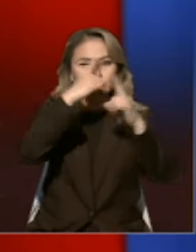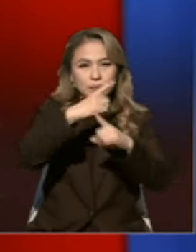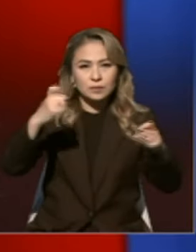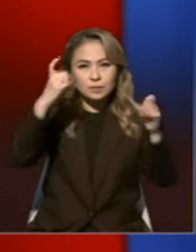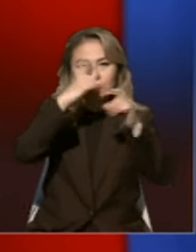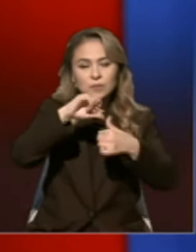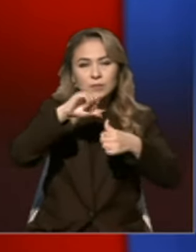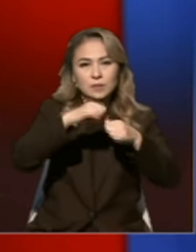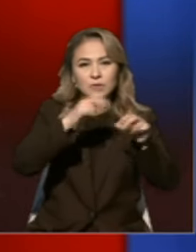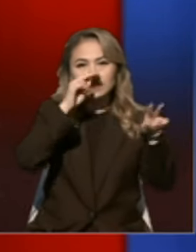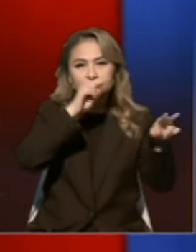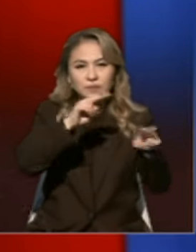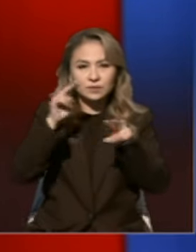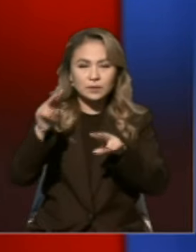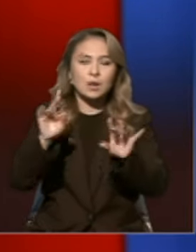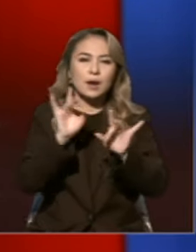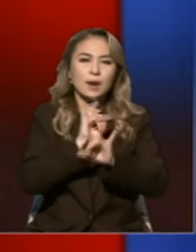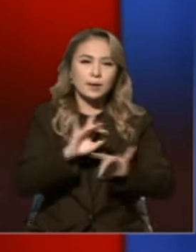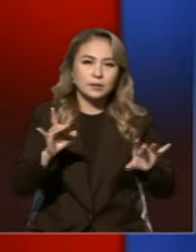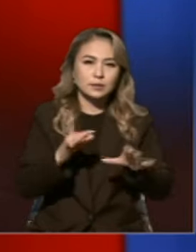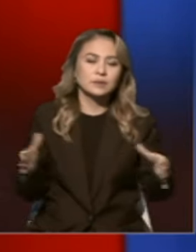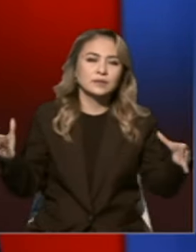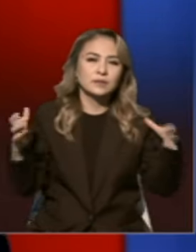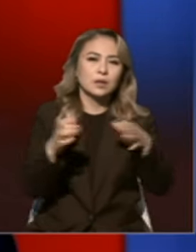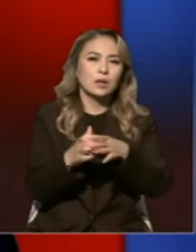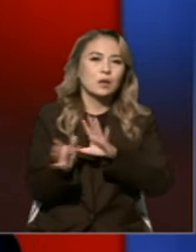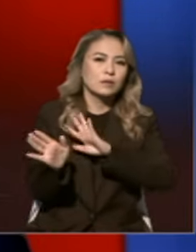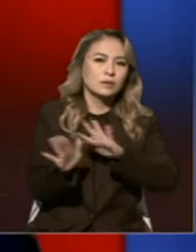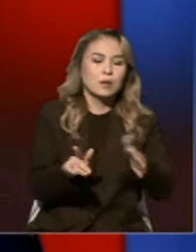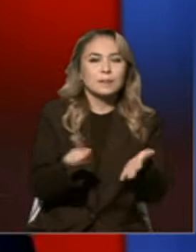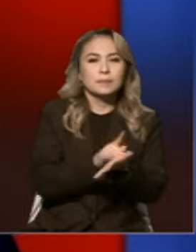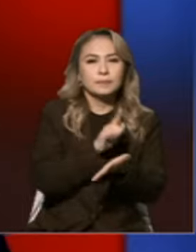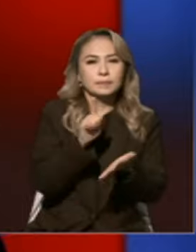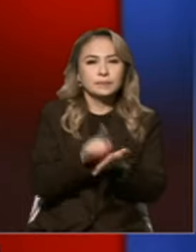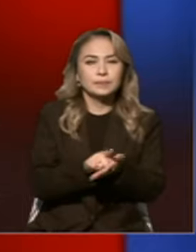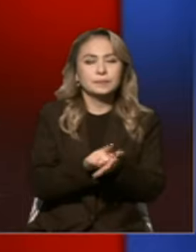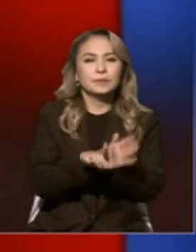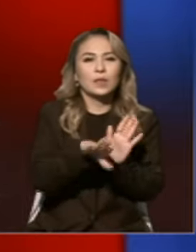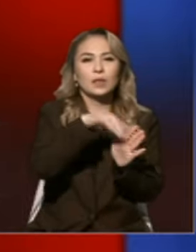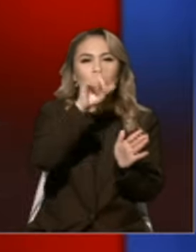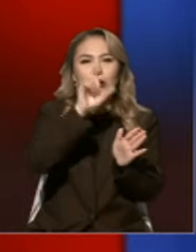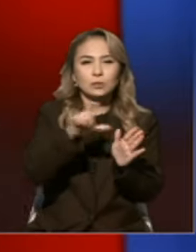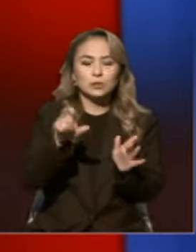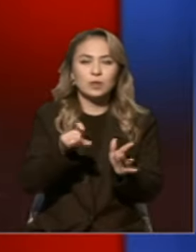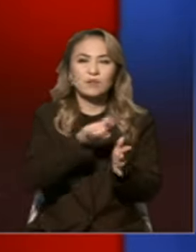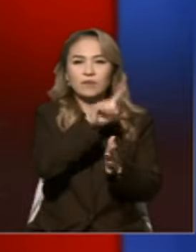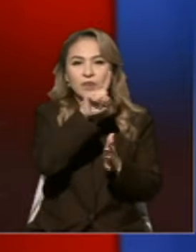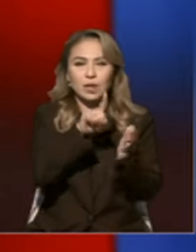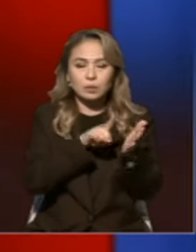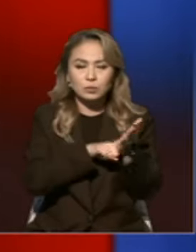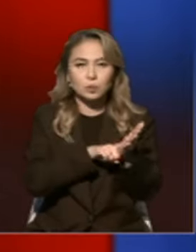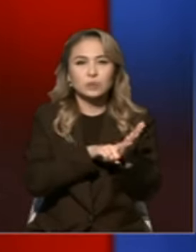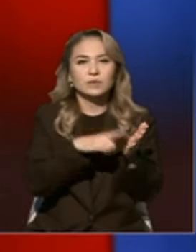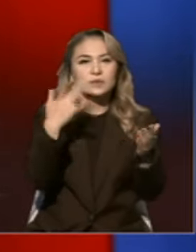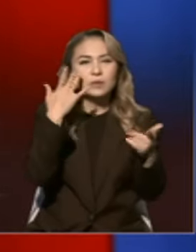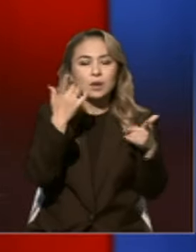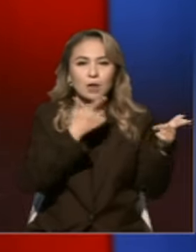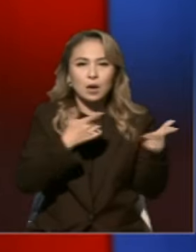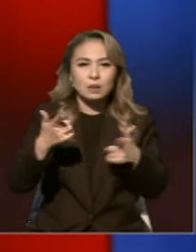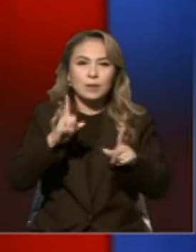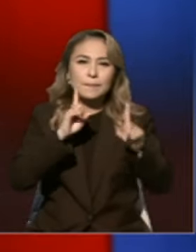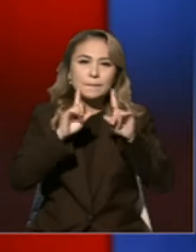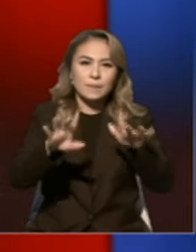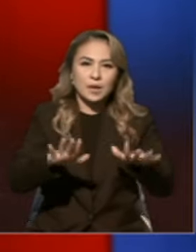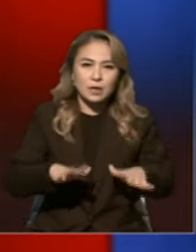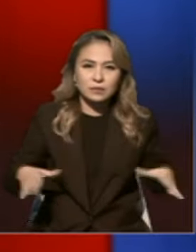қарап тұрады. Біз айтамыз, барып қайтқаннан кейін міндетті түрде оны келіп депутат сауал ретінде жолдаймыз, үкіметтік сағат дайындаймыз, парламент тыңдау